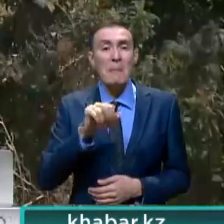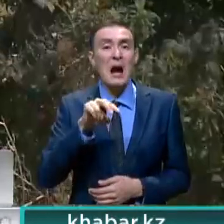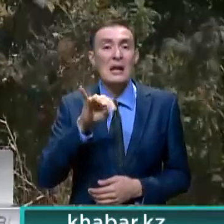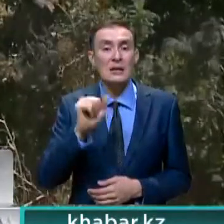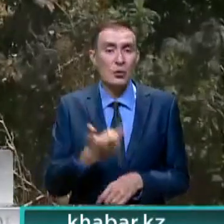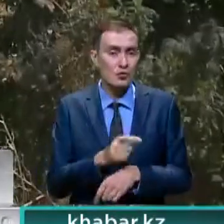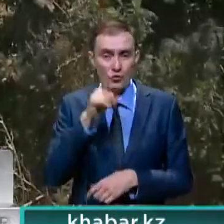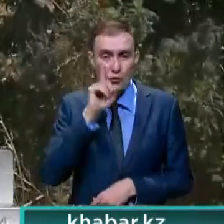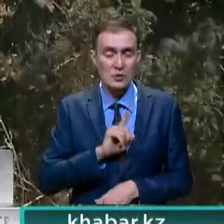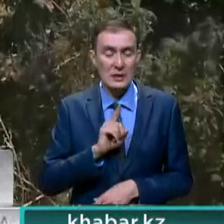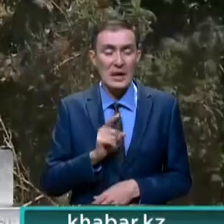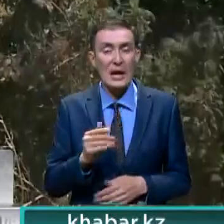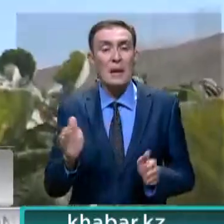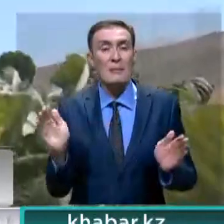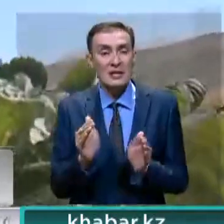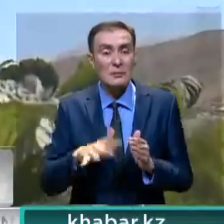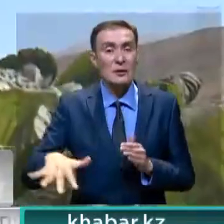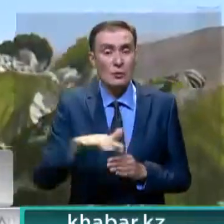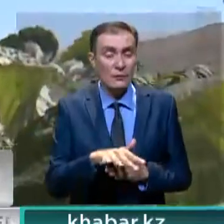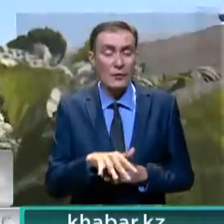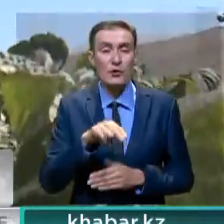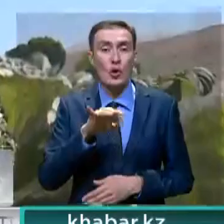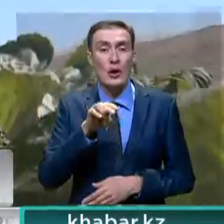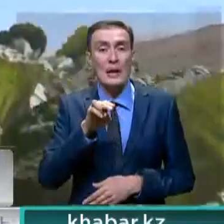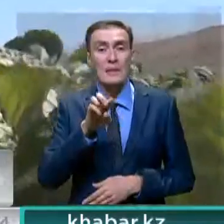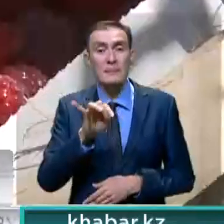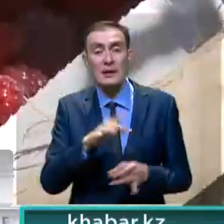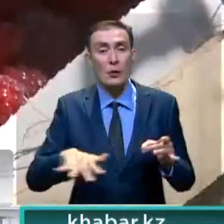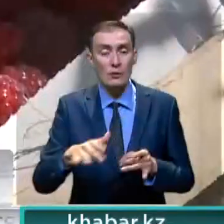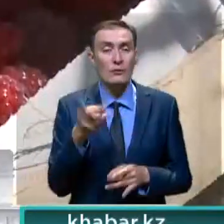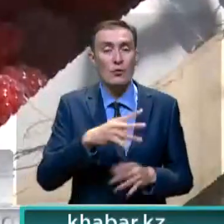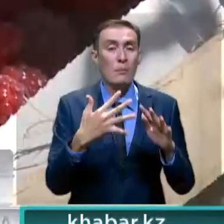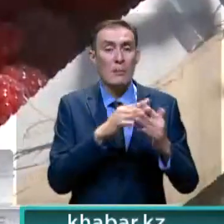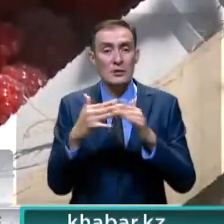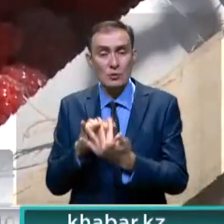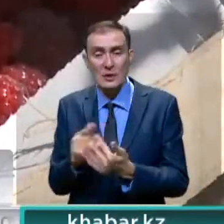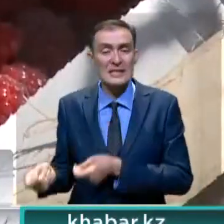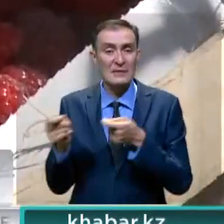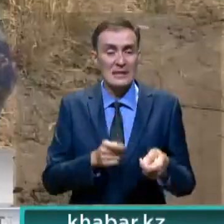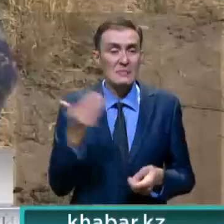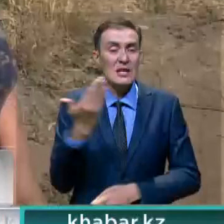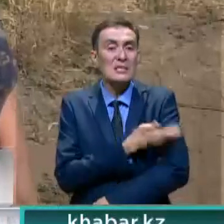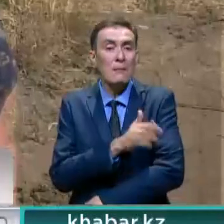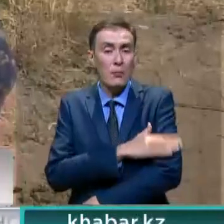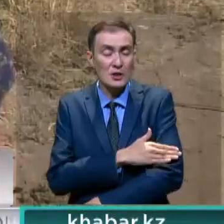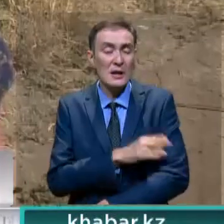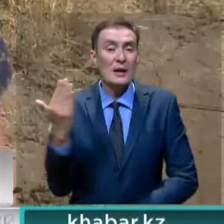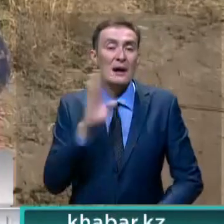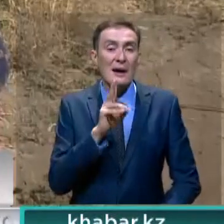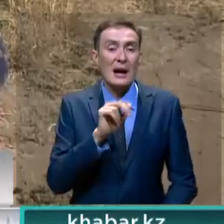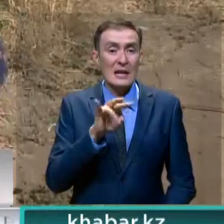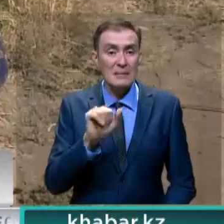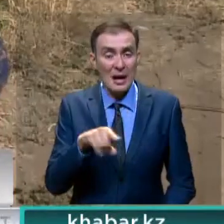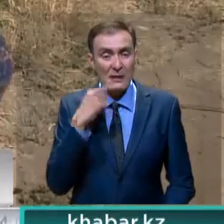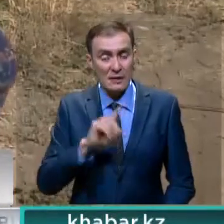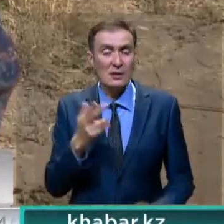идет. Малину на больших плантациях в Толибийском районе выращивают только в двух поселках. Завезли ее из Польши. Калима Жанкалова